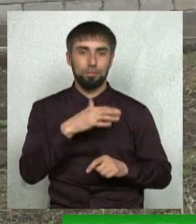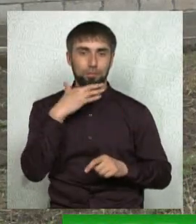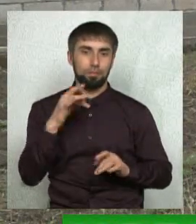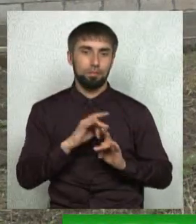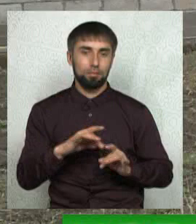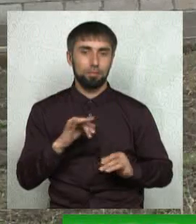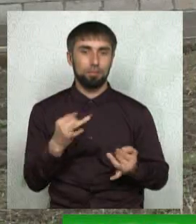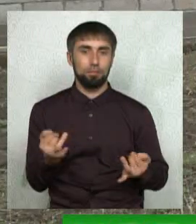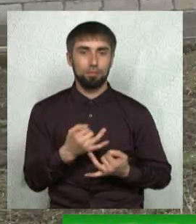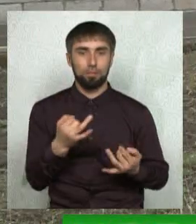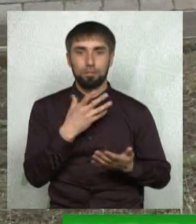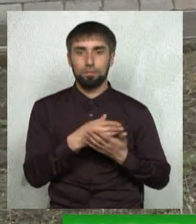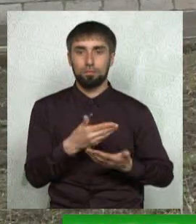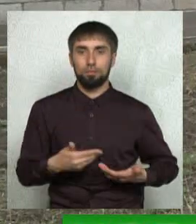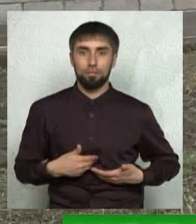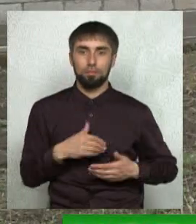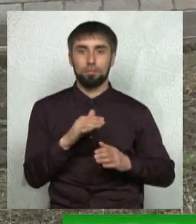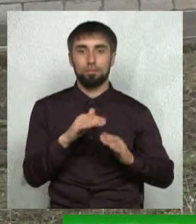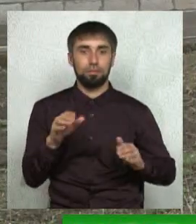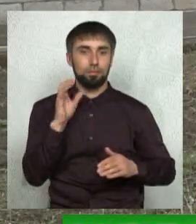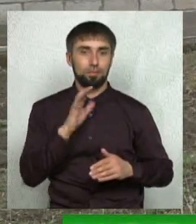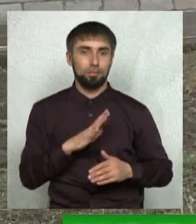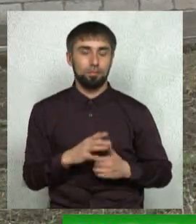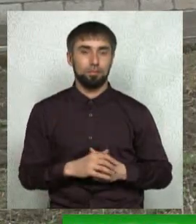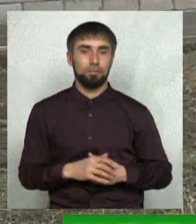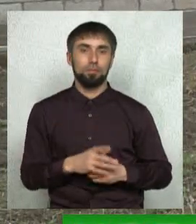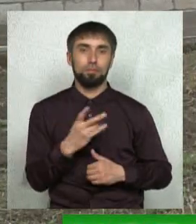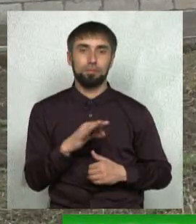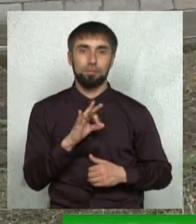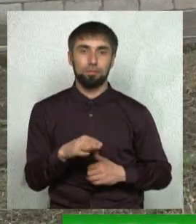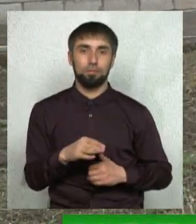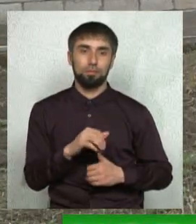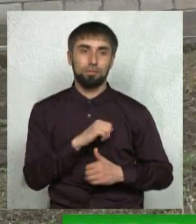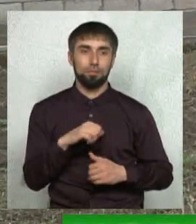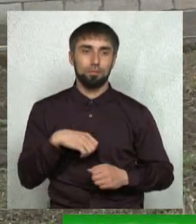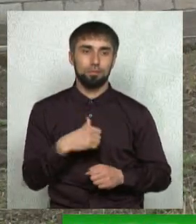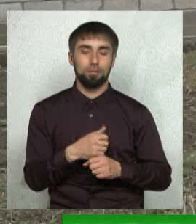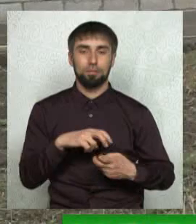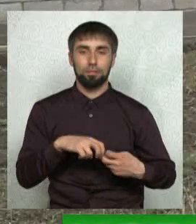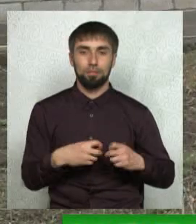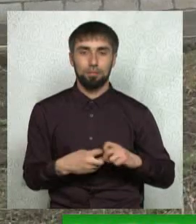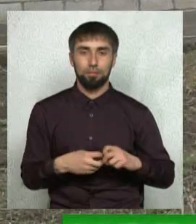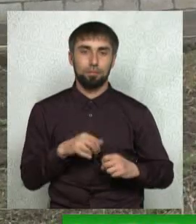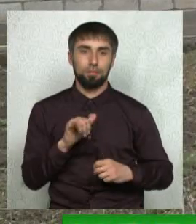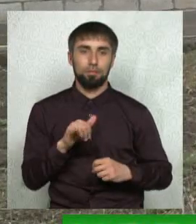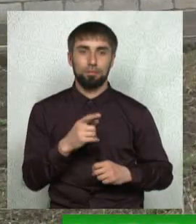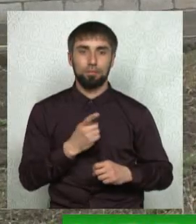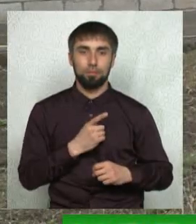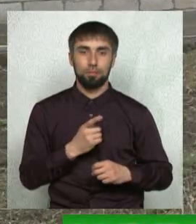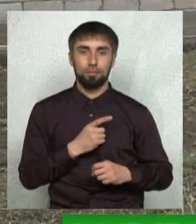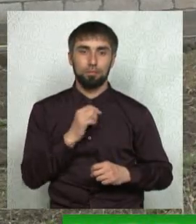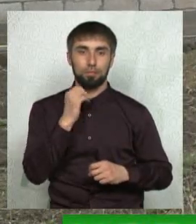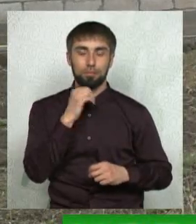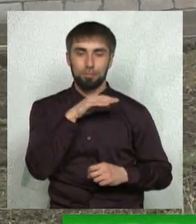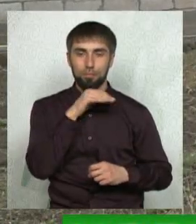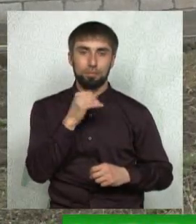рассказала интересного про свою жизнь. Ребята слушали. Ну вот самая главная проблема вот у одиноких, у стариков,